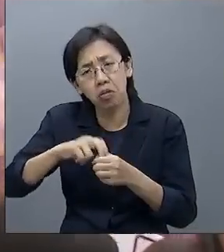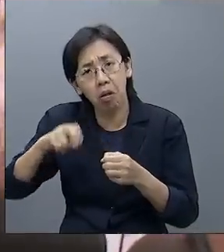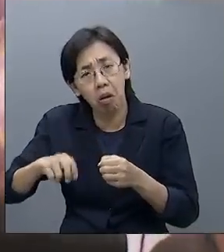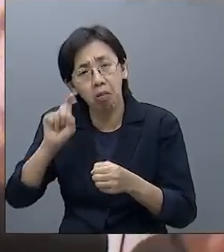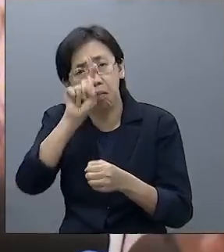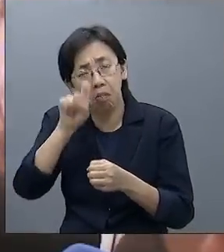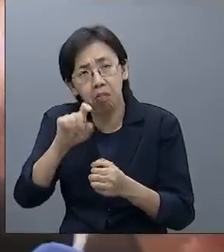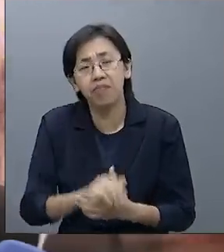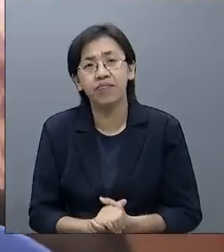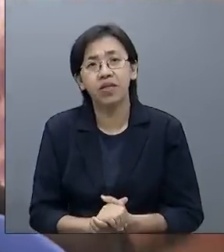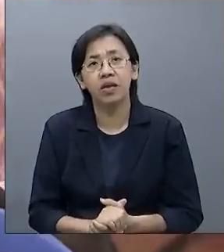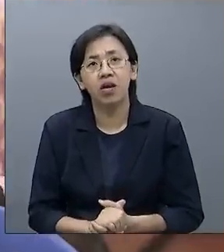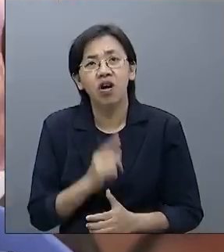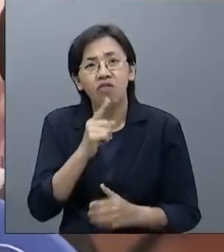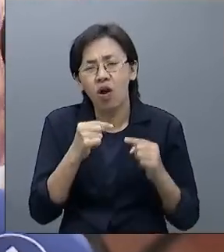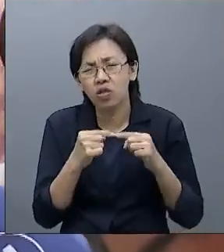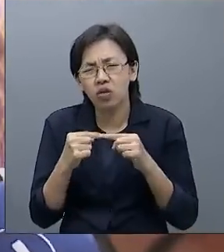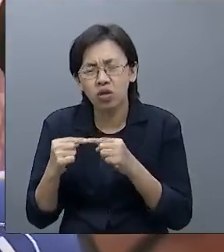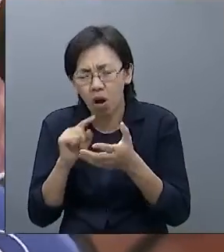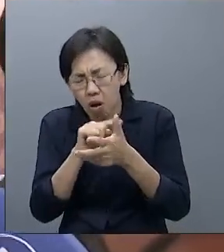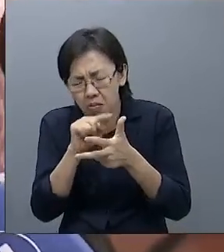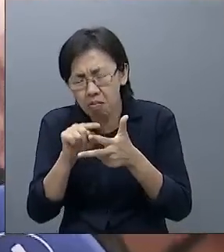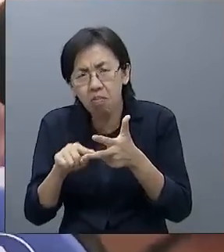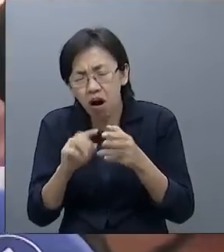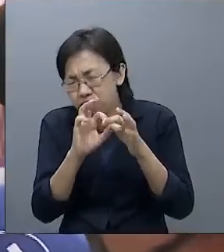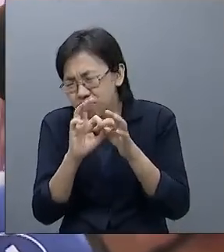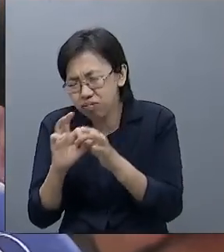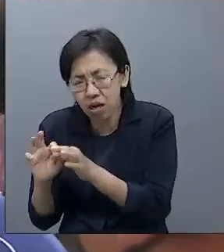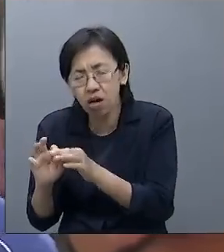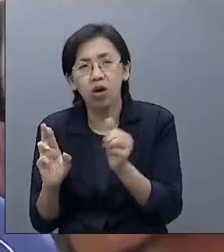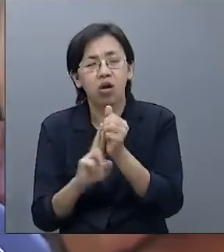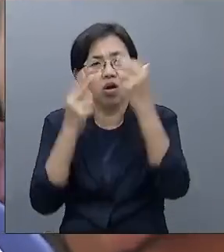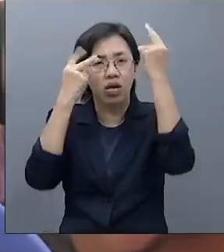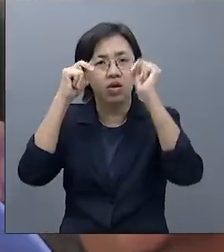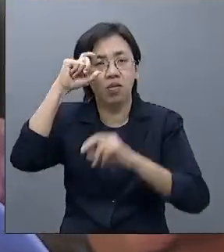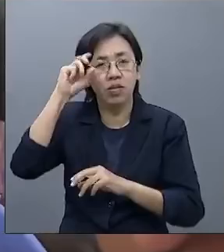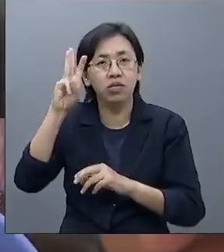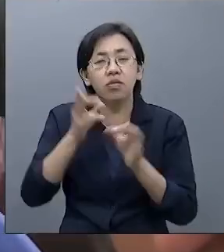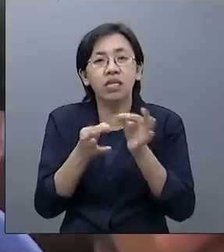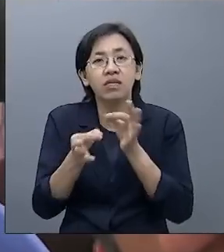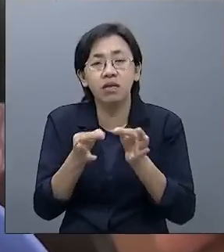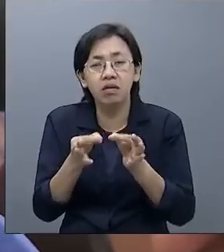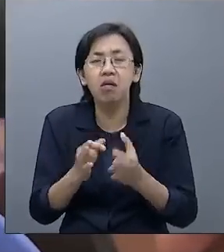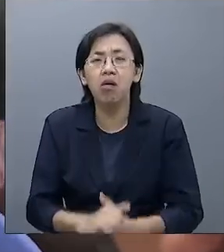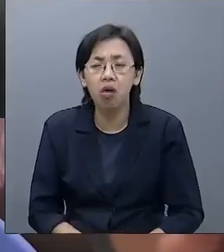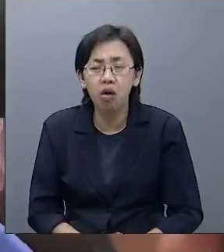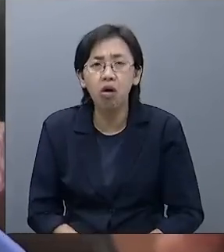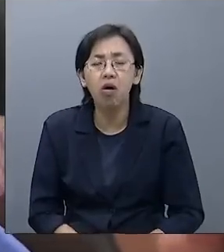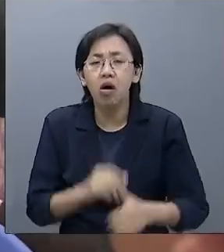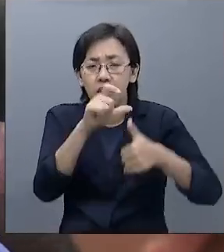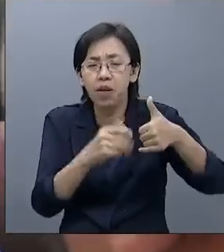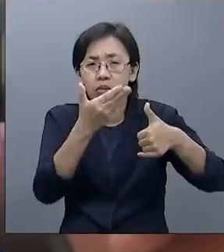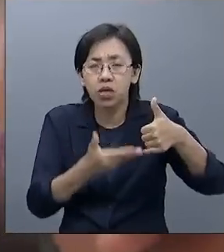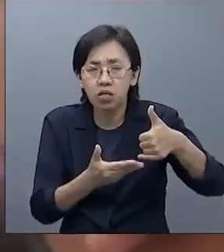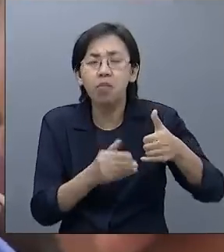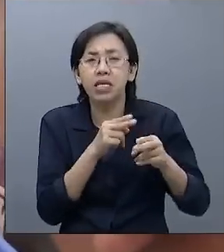ค่ะคำร้องที่ผูกพันเป็นข้อวินิจฉัยซึ่งรองนายกวิษณุเครืองามชี้ว่าบางส่วนเป็นคุณสมบัติเฉพา